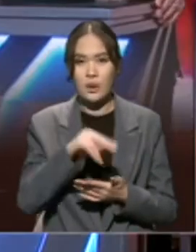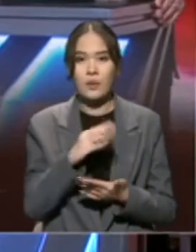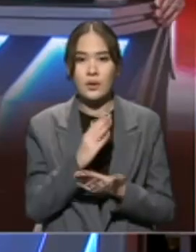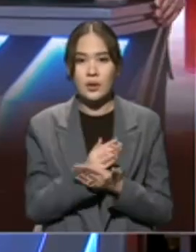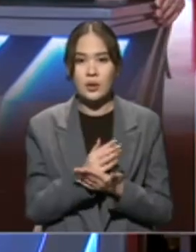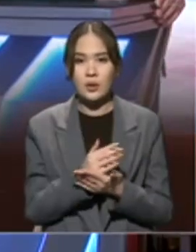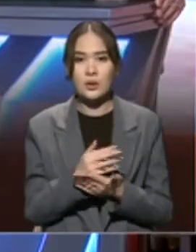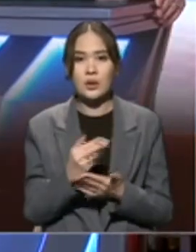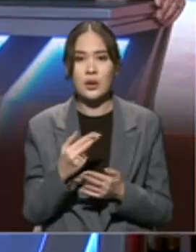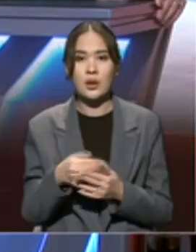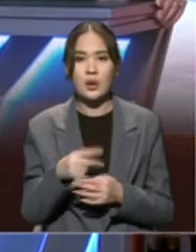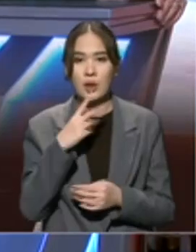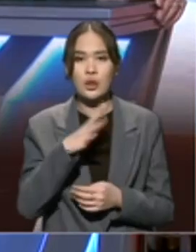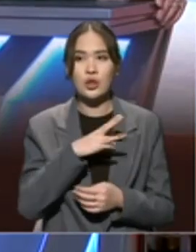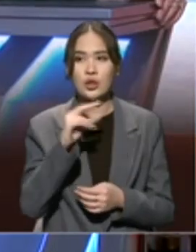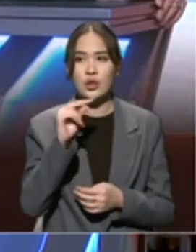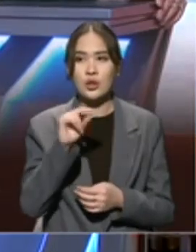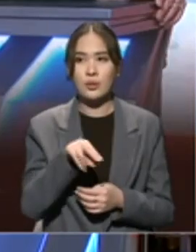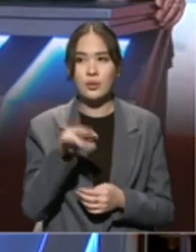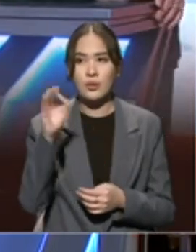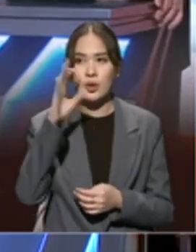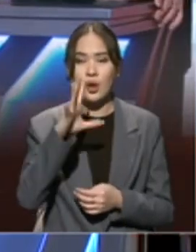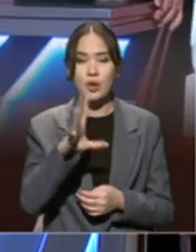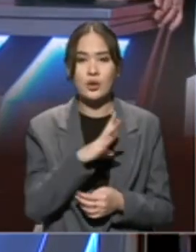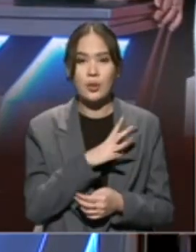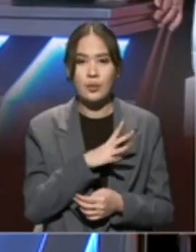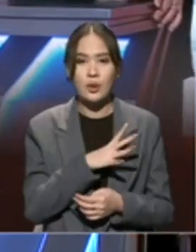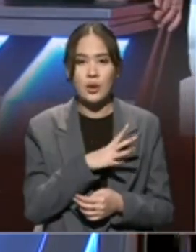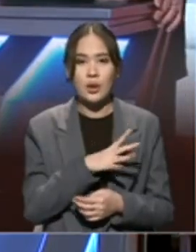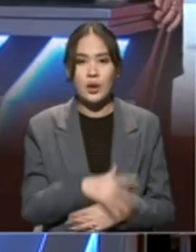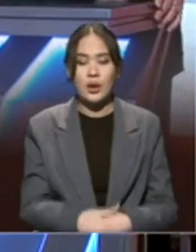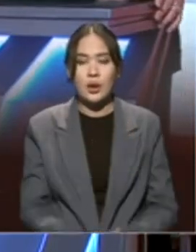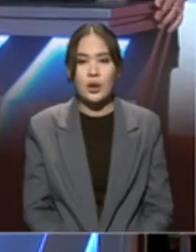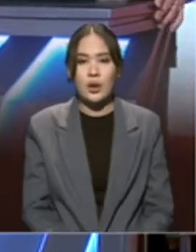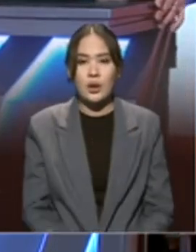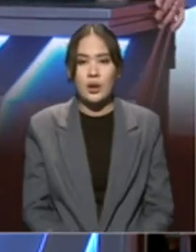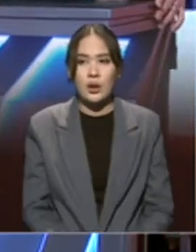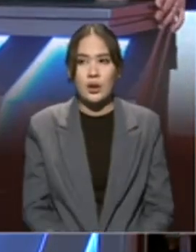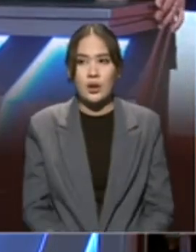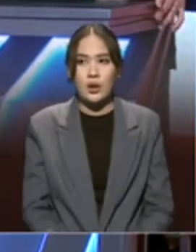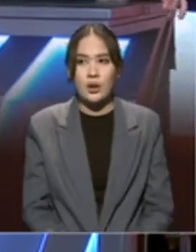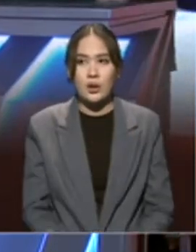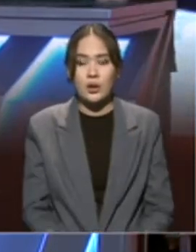айтасыз. Мына жерде жаңа төтенше жағдай деп отырсыз ғой. Төтенше жағдай және де